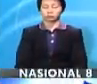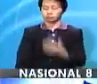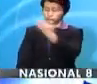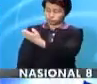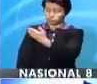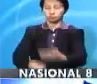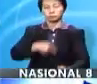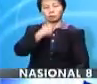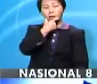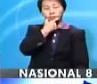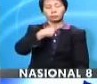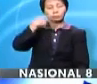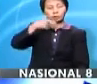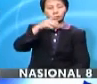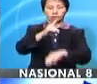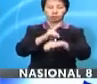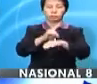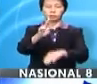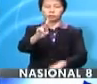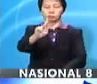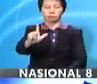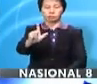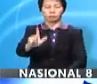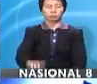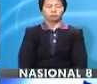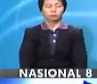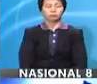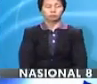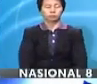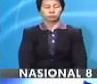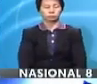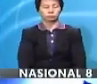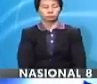Beliau menyatakannya di Ibu Negara.